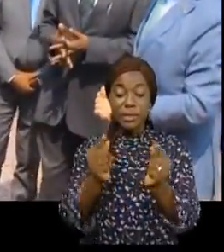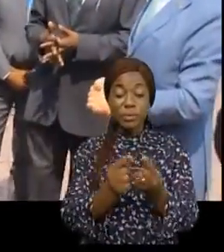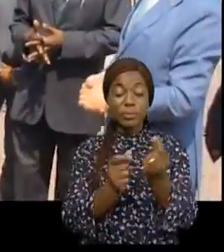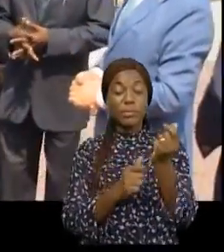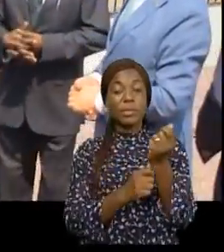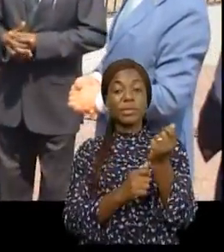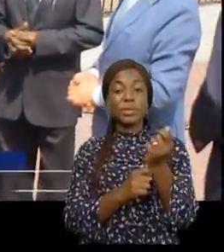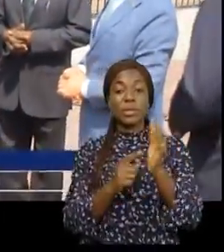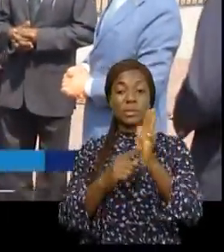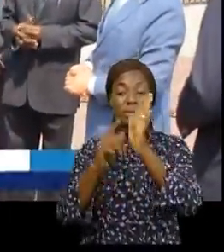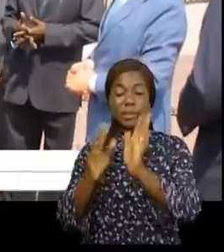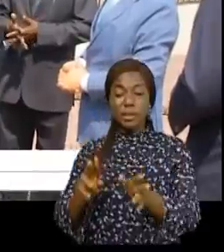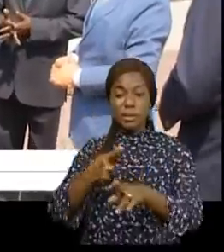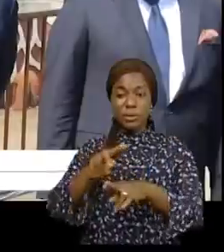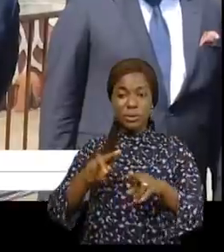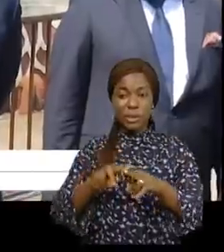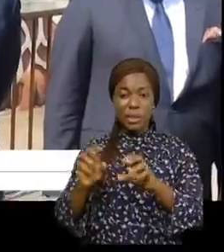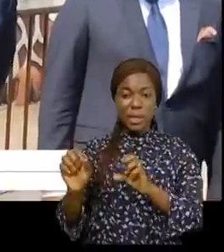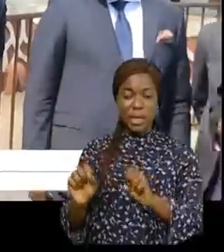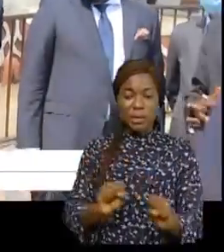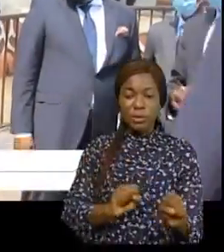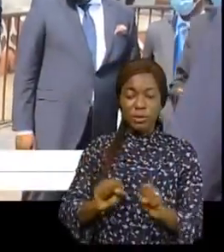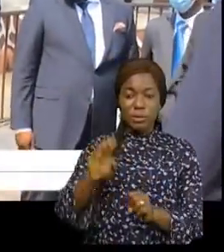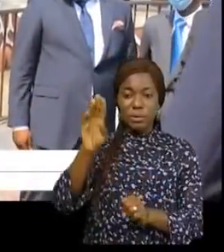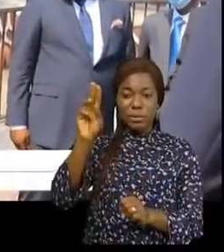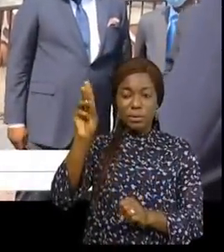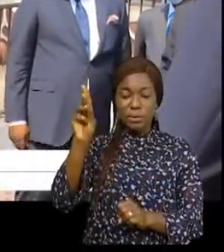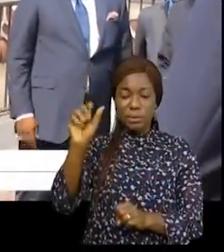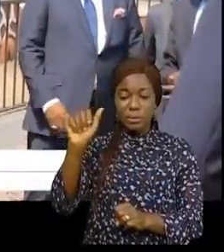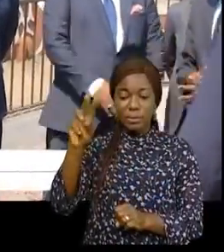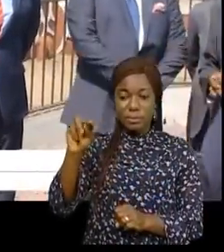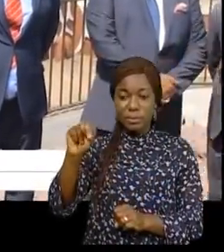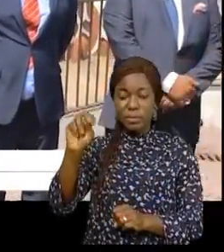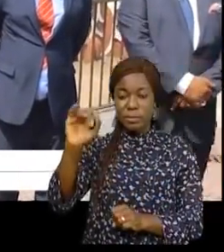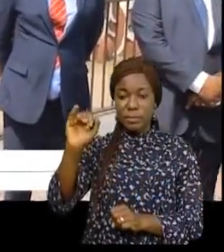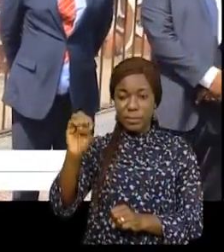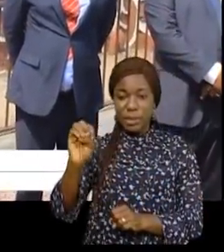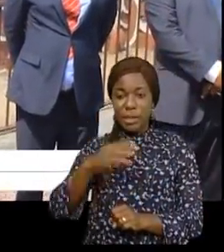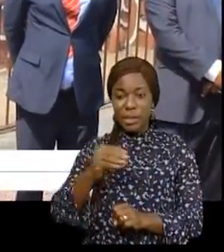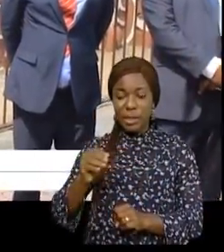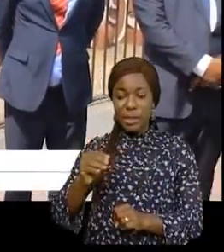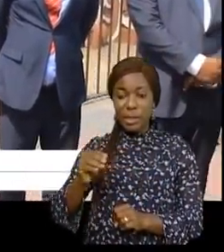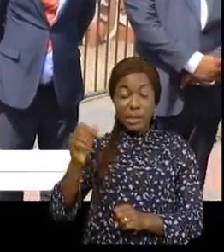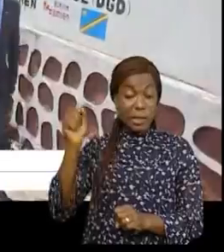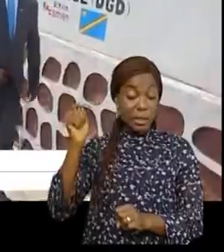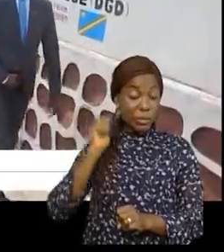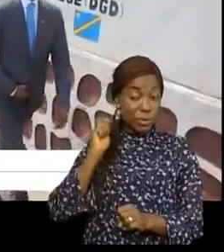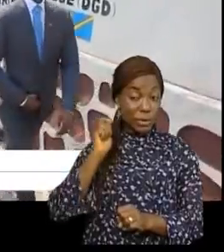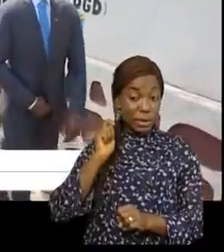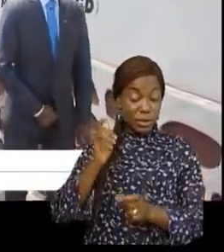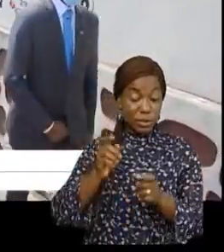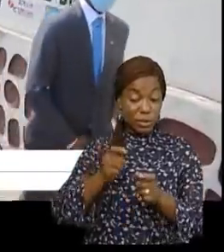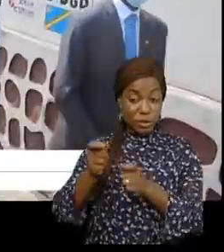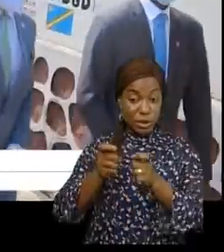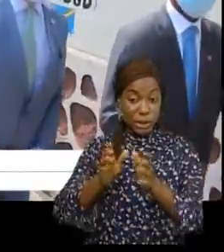composée du représentant national de l'Action d'Amiens, le docteur Pierre Oumba, du médecin directeur de cet hôpital et de